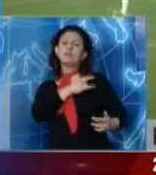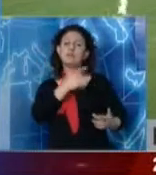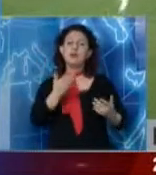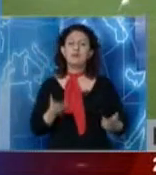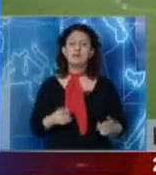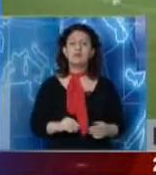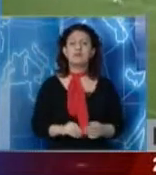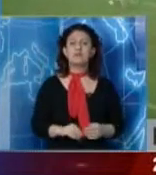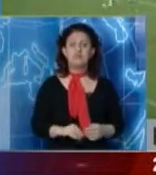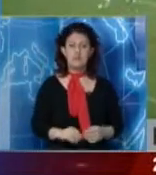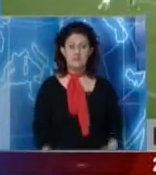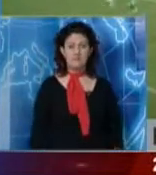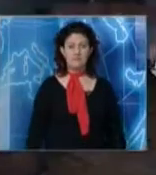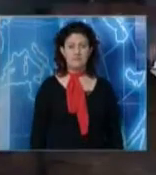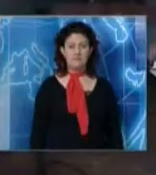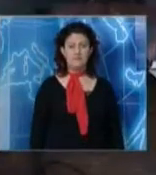atfediyorum, terk ediyorum.